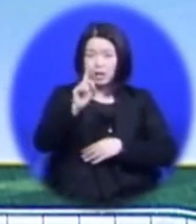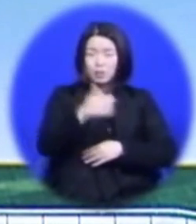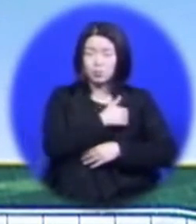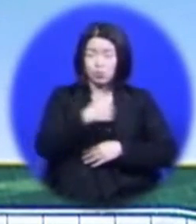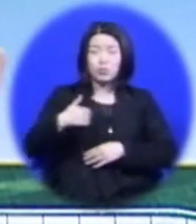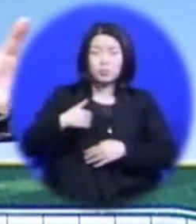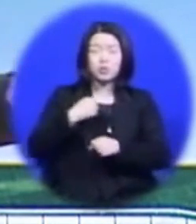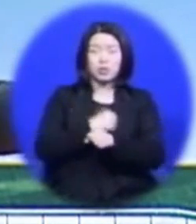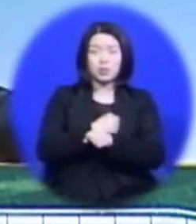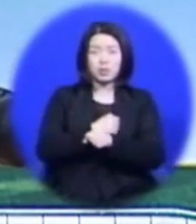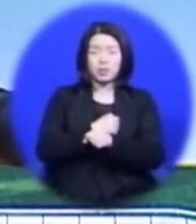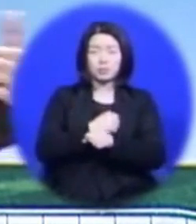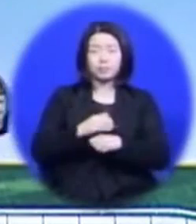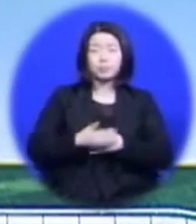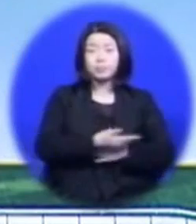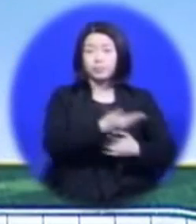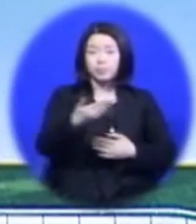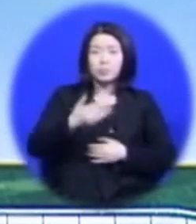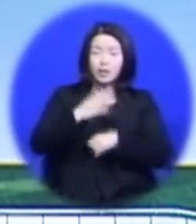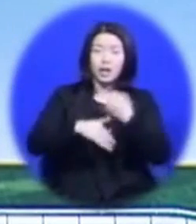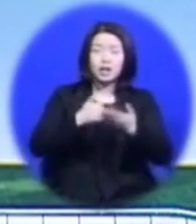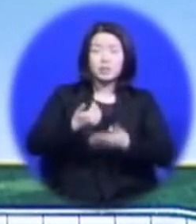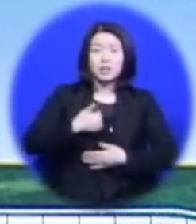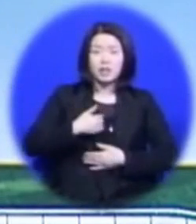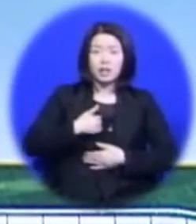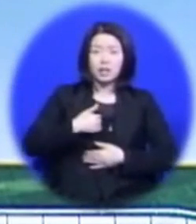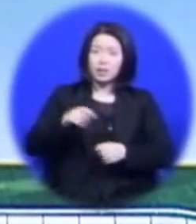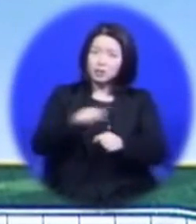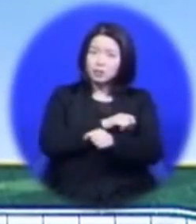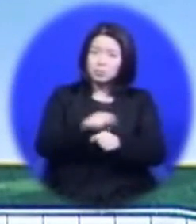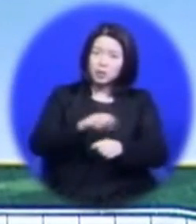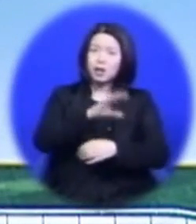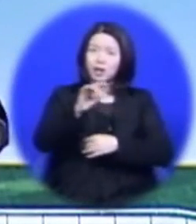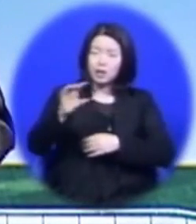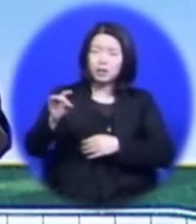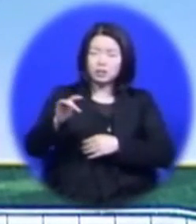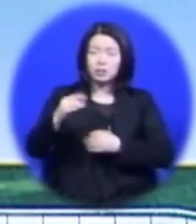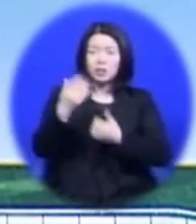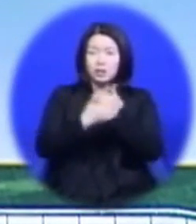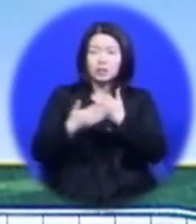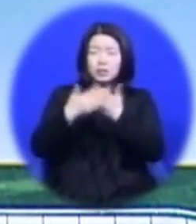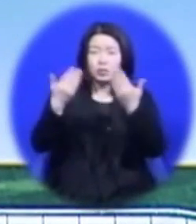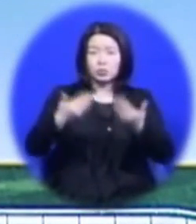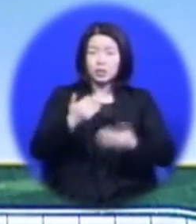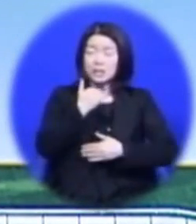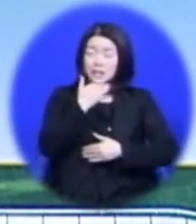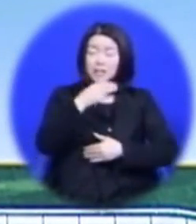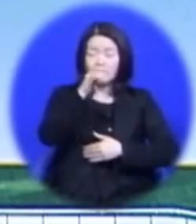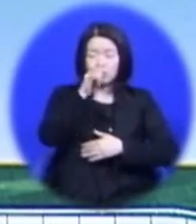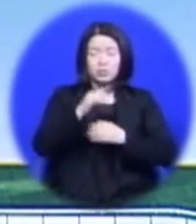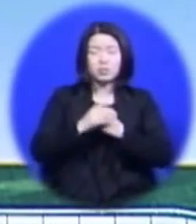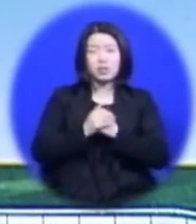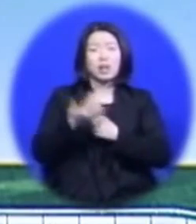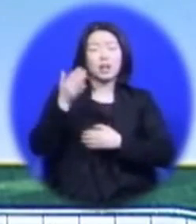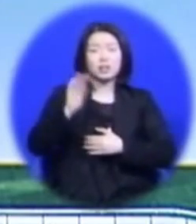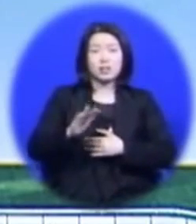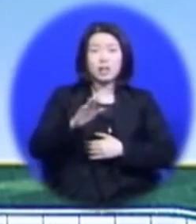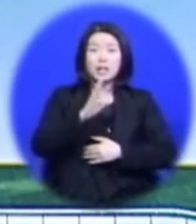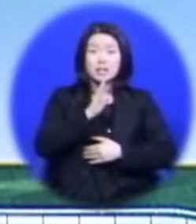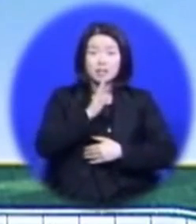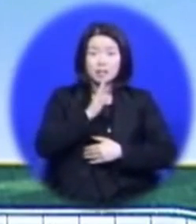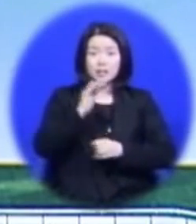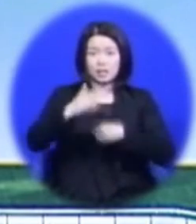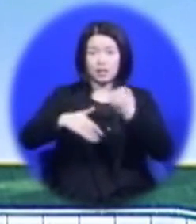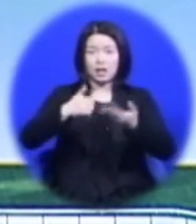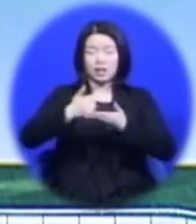여러분, 우리는 때때로 하나님이 나에게 뭔가 특별한 새로운 은혜를 주시기를 기다립니다. 그러나 사실